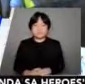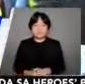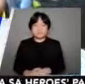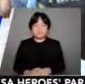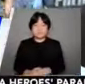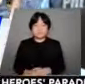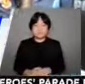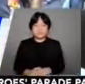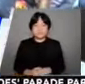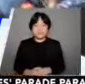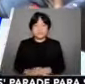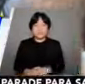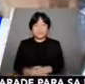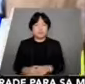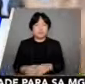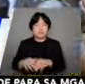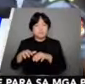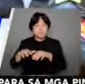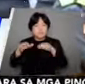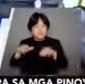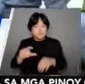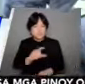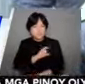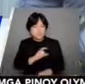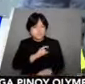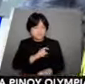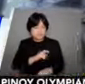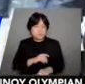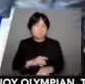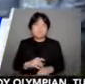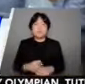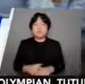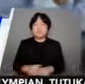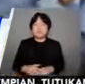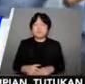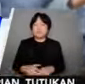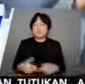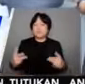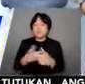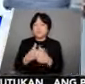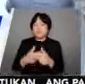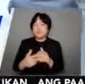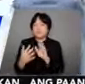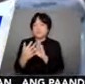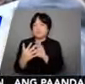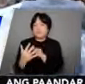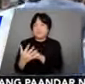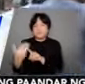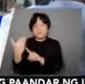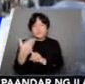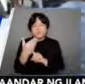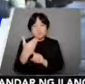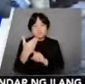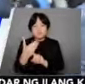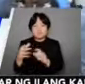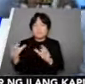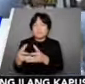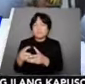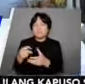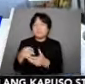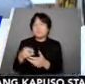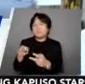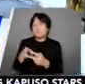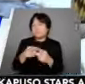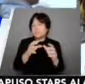rotonda ang mga pulis at nasa kalsada na talaga mismo ang mga rista o yung grupong at saka manibela at ang